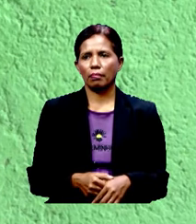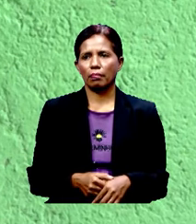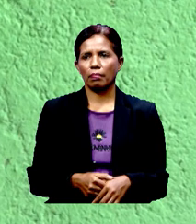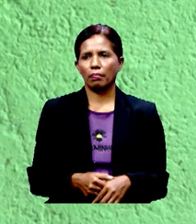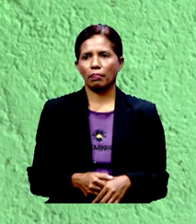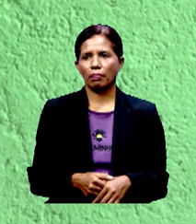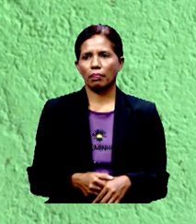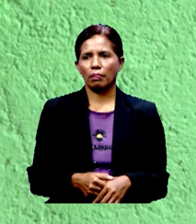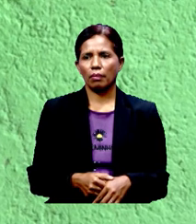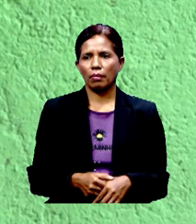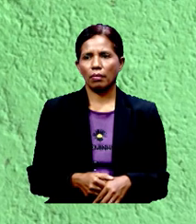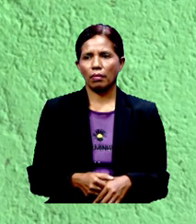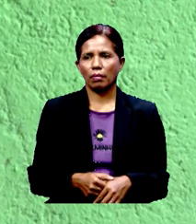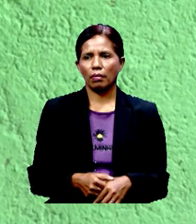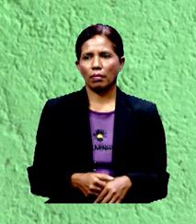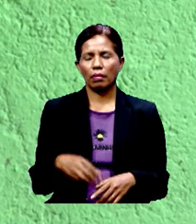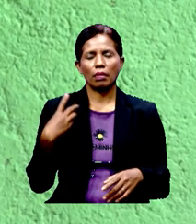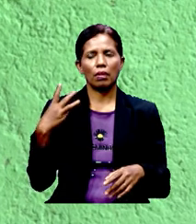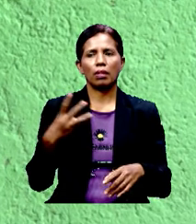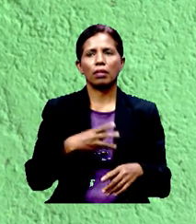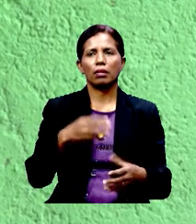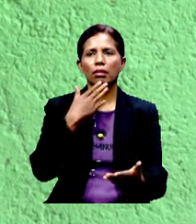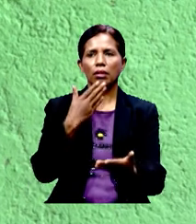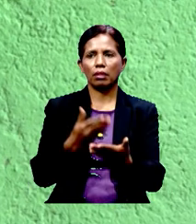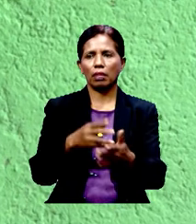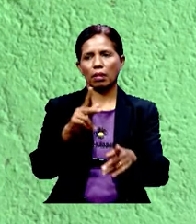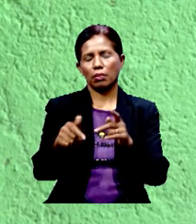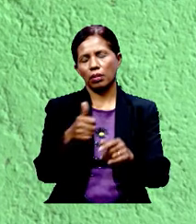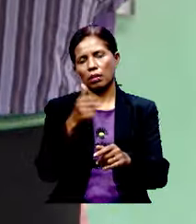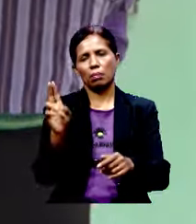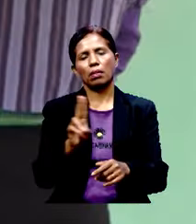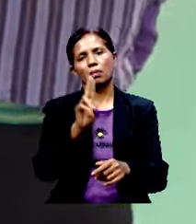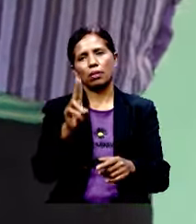Sir, to sila karik, tahal mo sila, to ni niya, beneficio niya, masiluk makapropo ita.